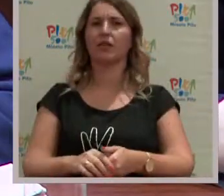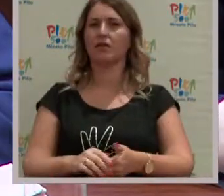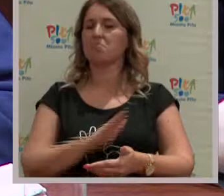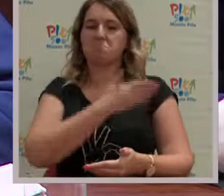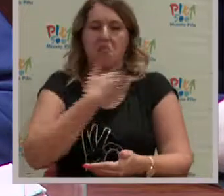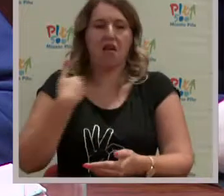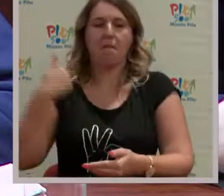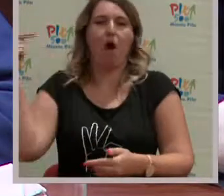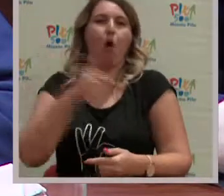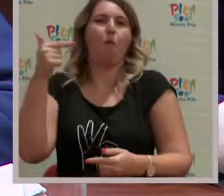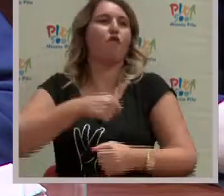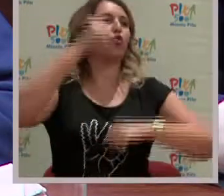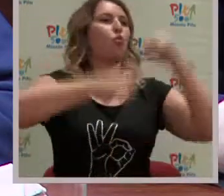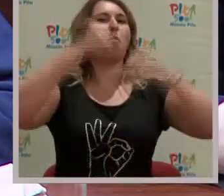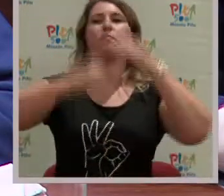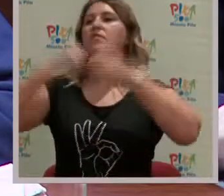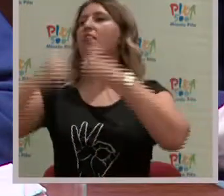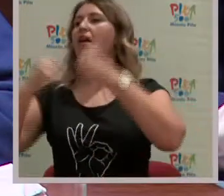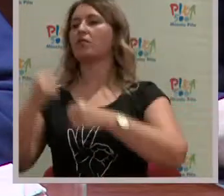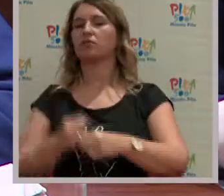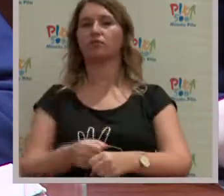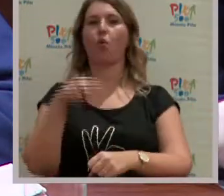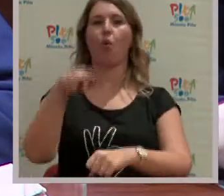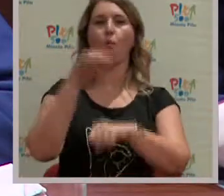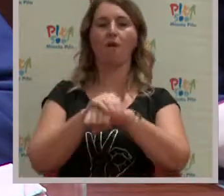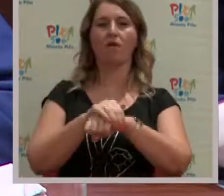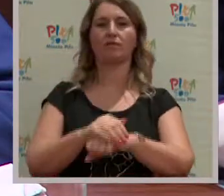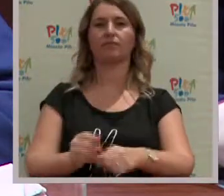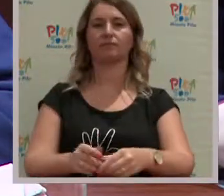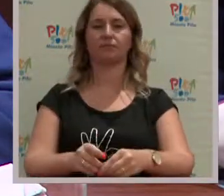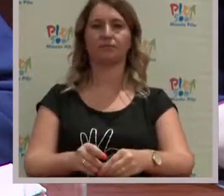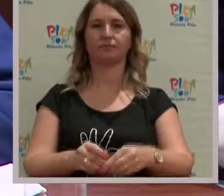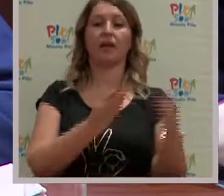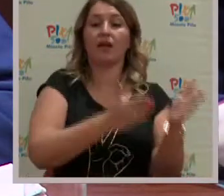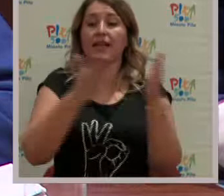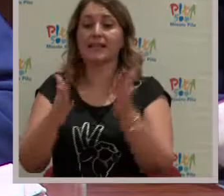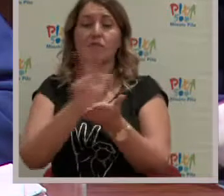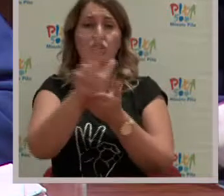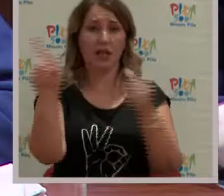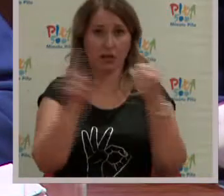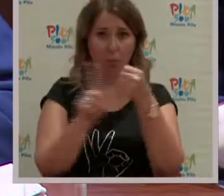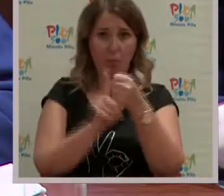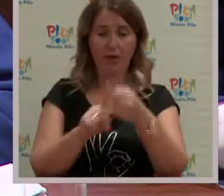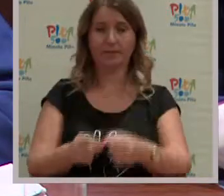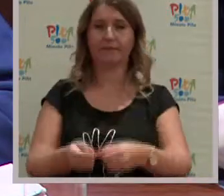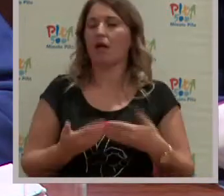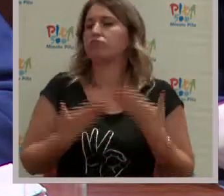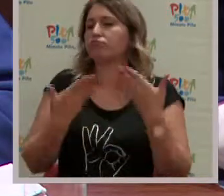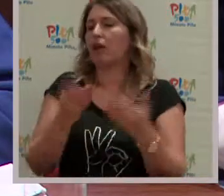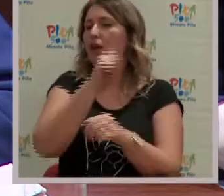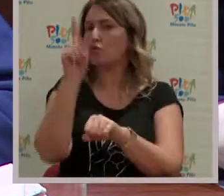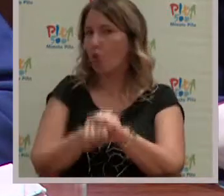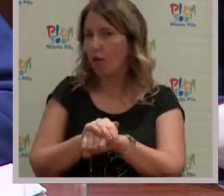odstąpienie od obowiązku przetargowego trybu zawarcia umów. Punkt 13. Wyrażenia